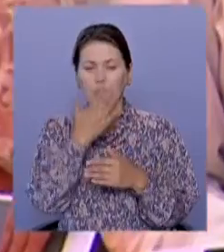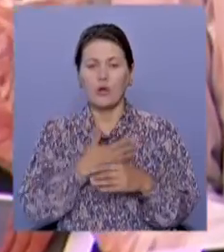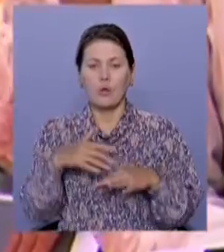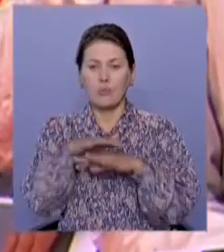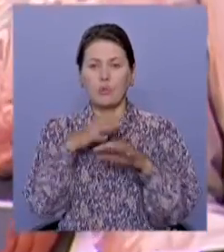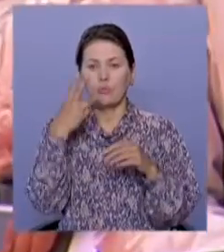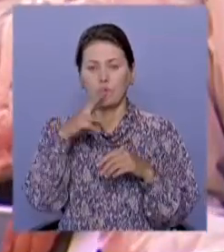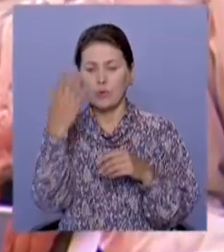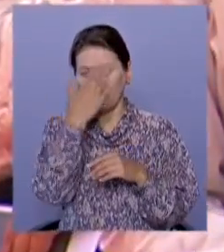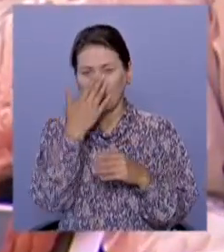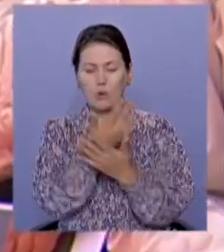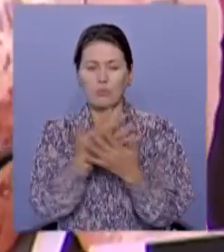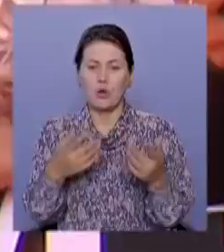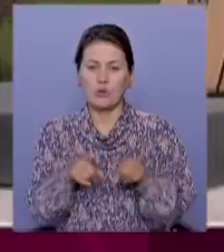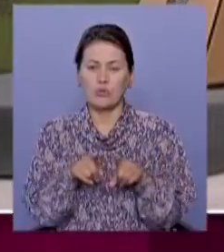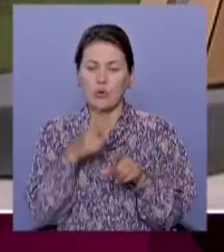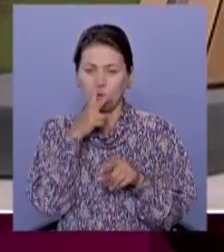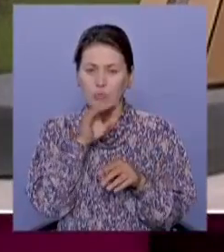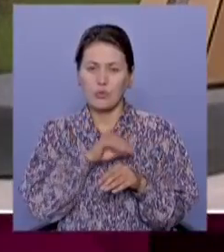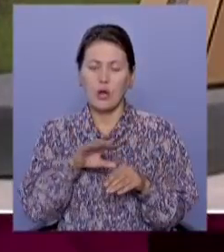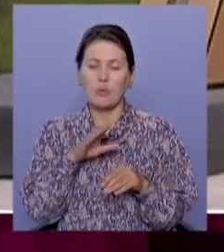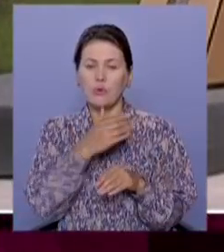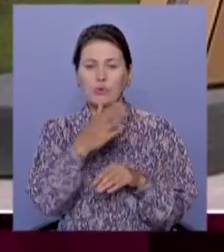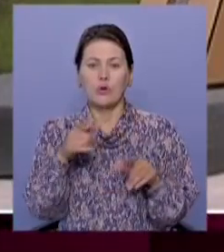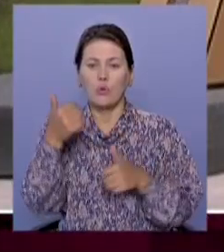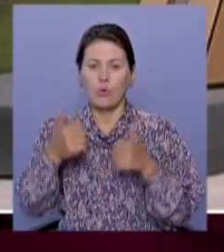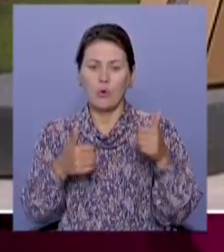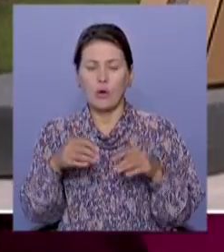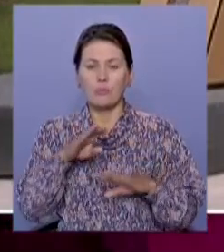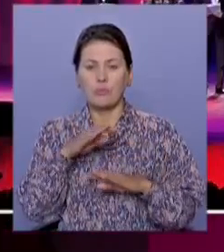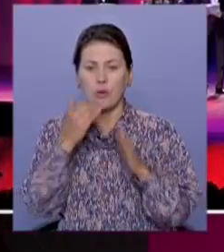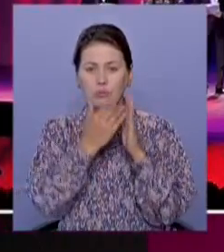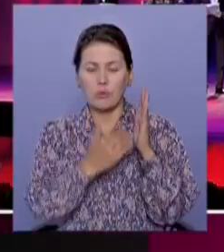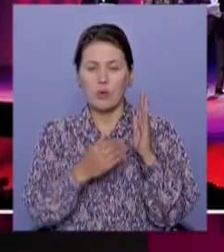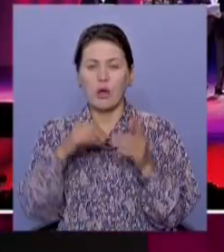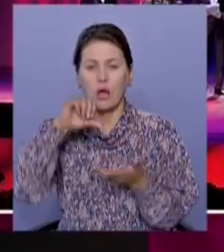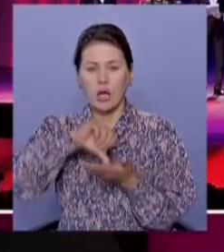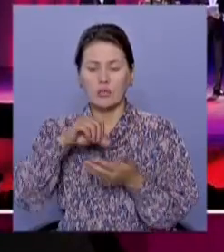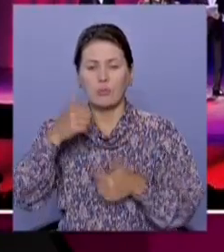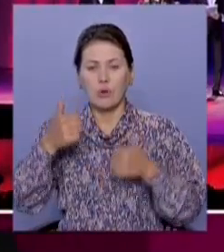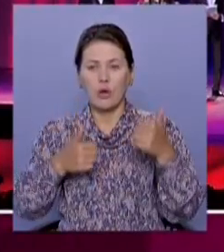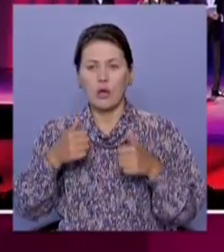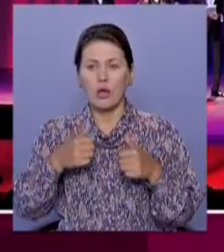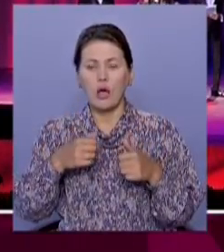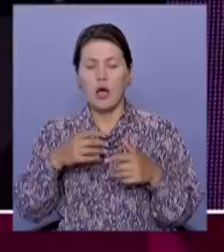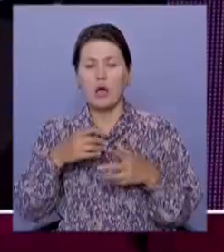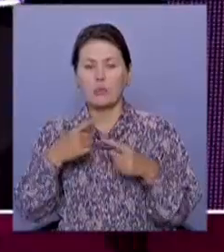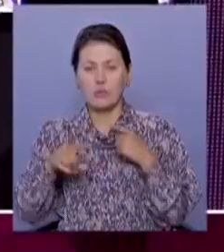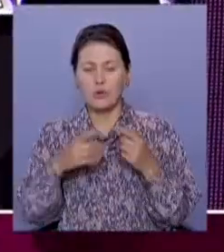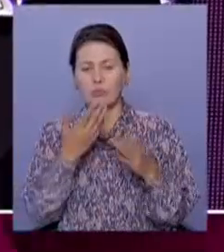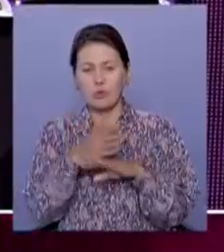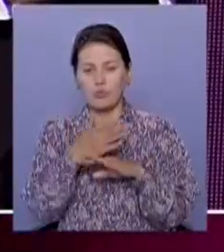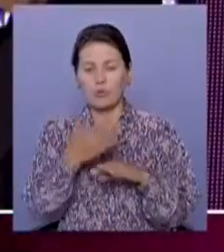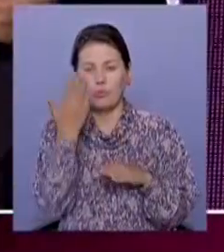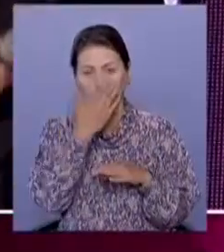30 шақты картинаны тамашалап үлгерді, ал оны конкурстық бағдарламаға қатысты. Байқаудан тыс фильмдер бөлімдерге бөлініп